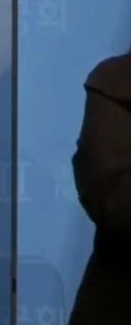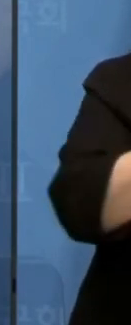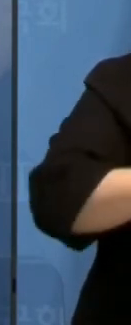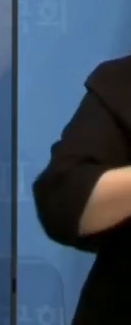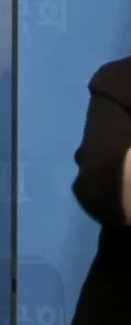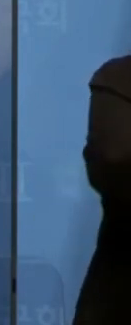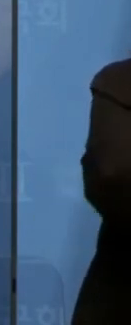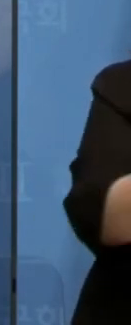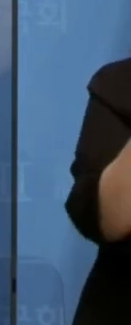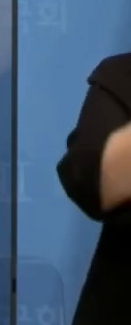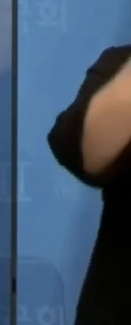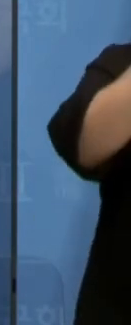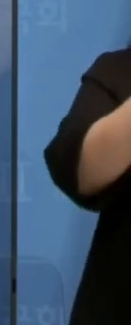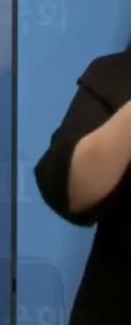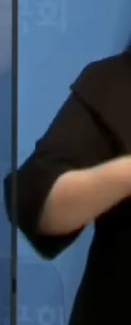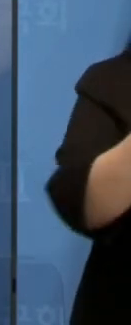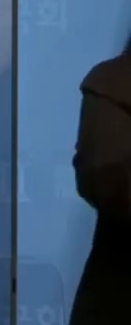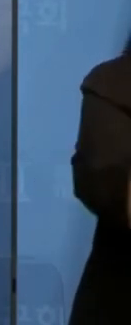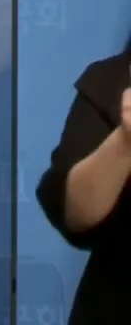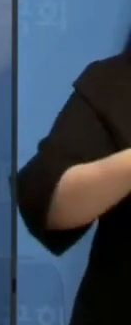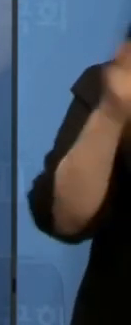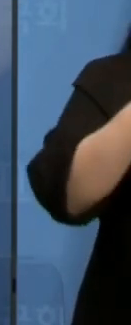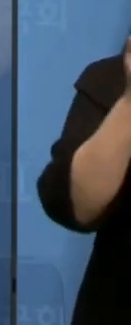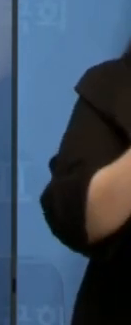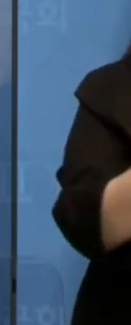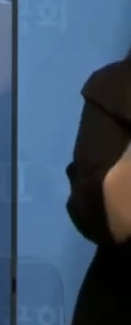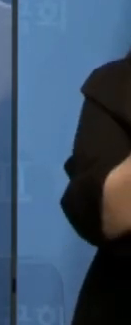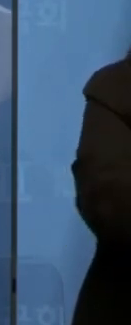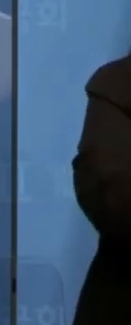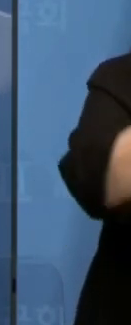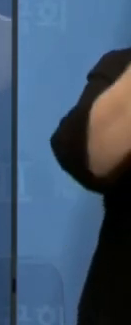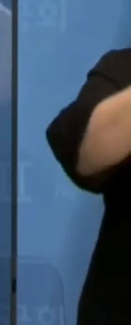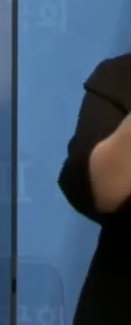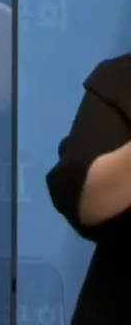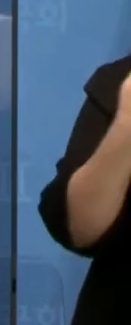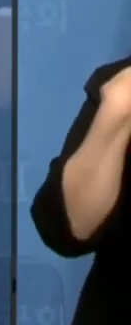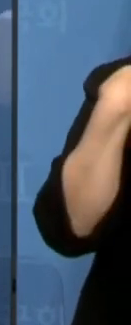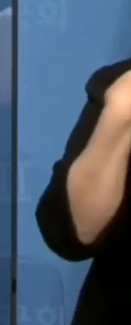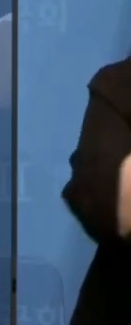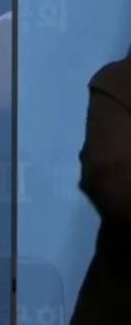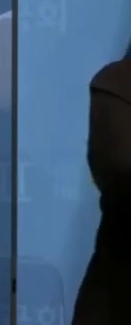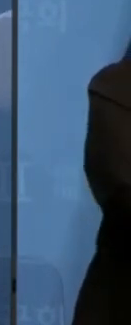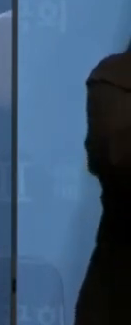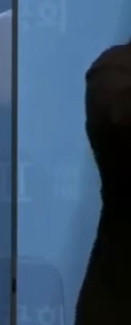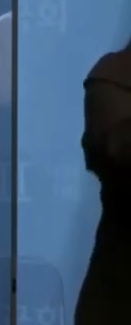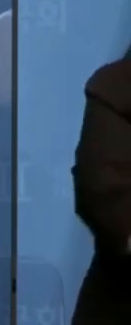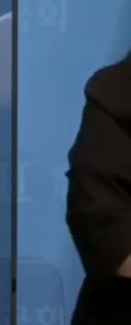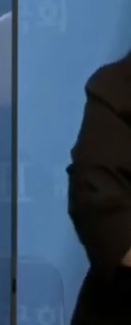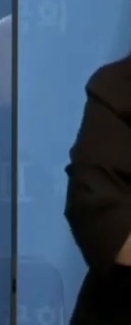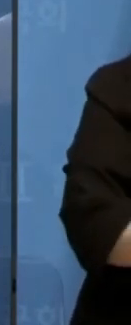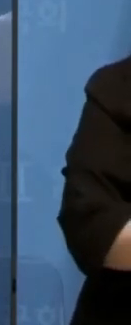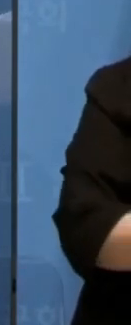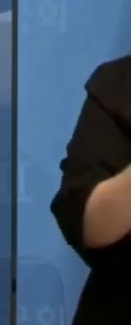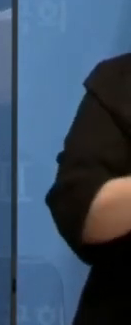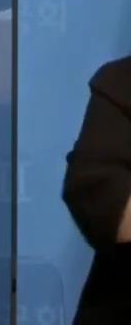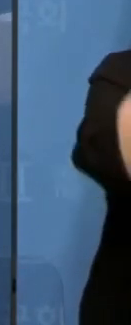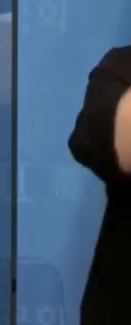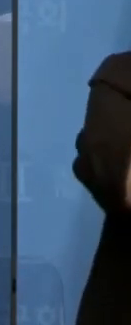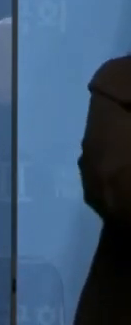가상자산 시장 참여자들 사이의 분쟁을 조정하며 교육 등의 업무도 담당합니다. 이렇게 시장의 자율규제 기능을